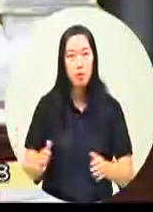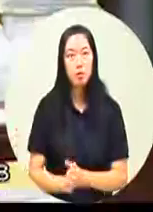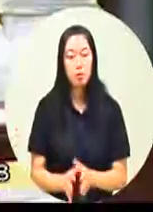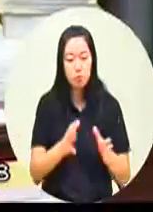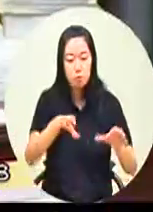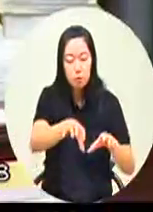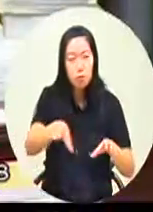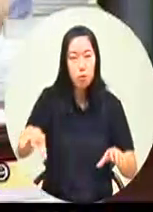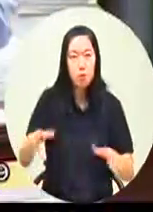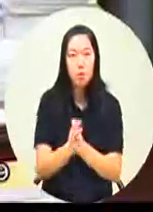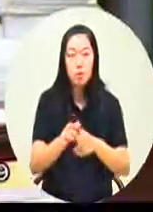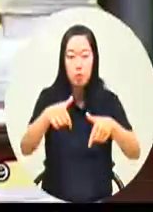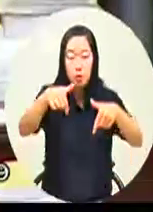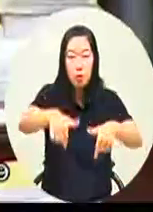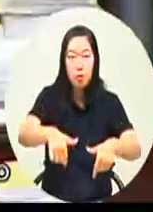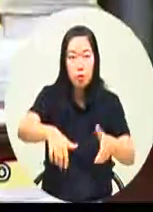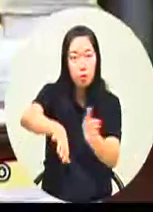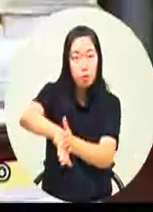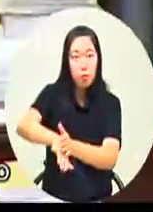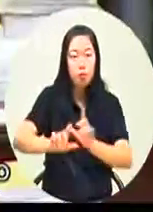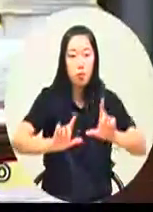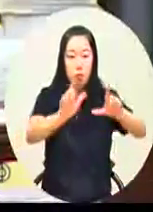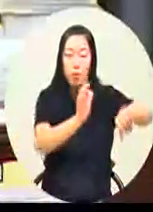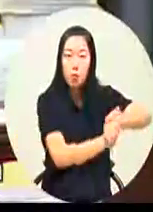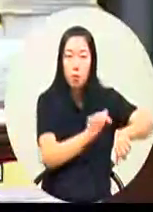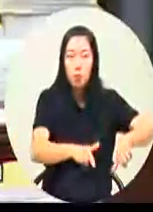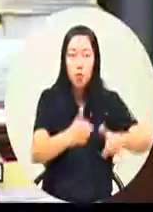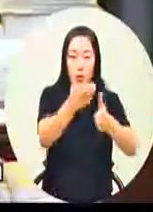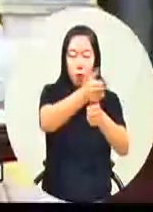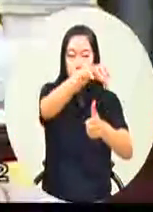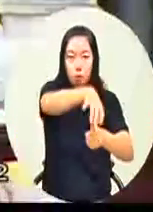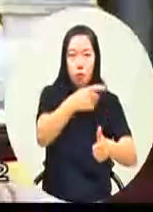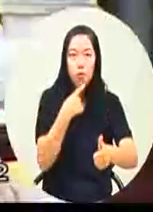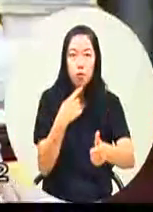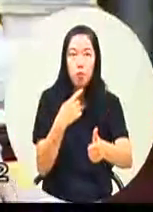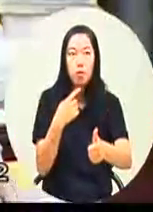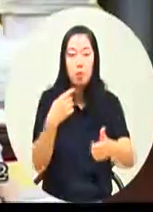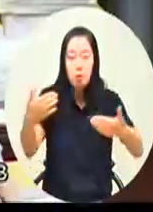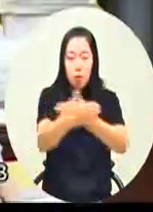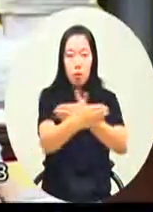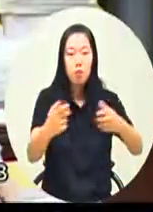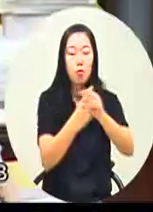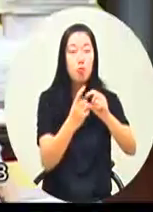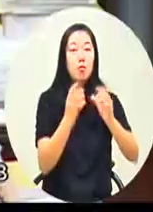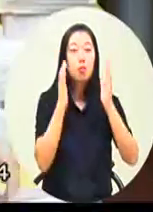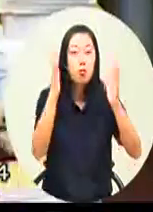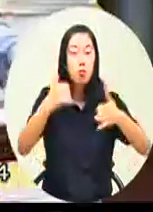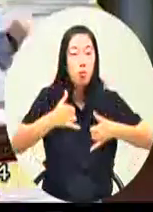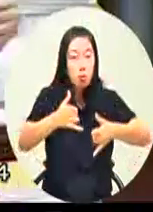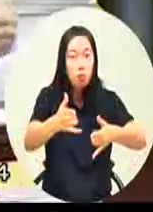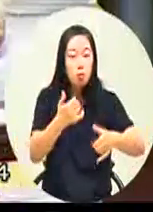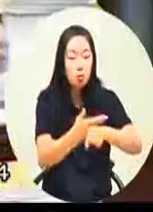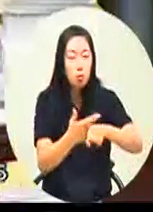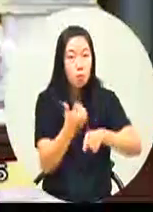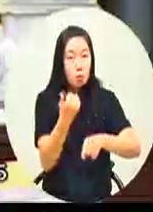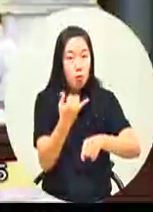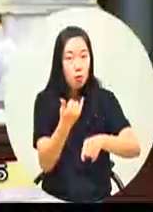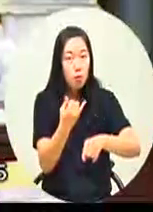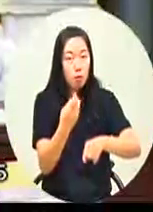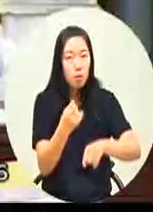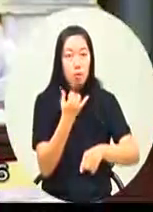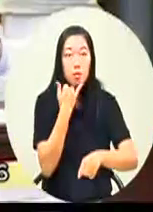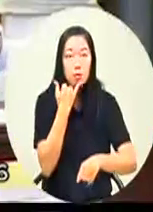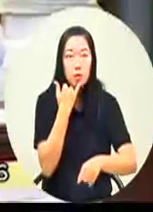是从那个西侧嘛，东侧可不可以从总站可以先通到中正路这个部分，技术上有没有困难？因为这一段是既有的轨道